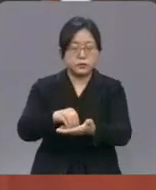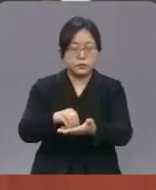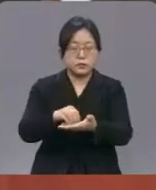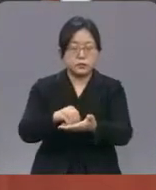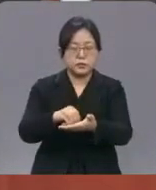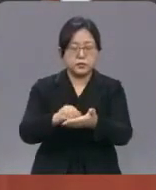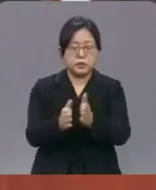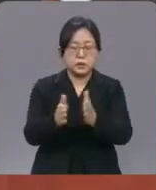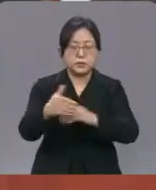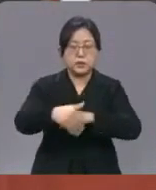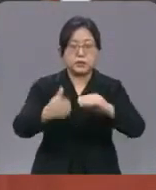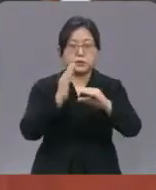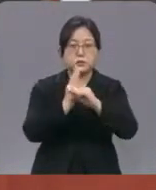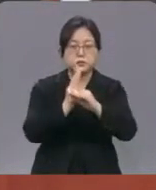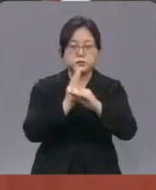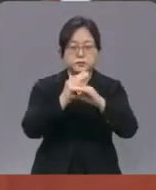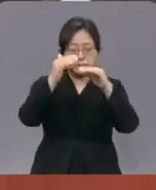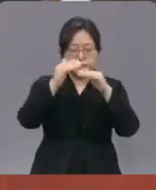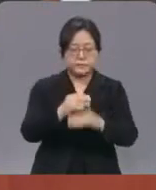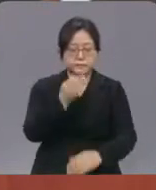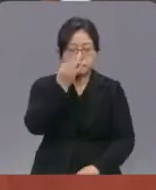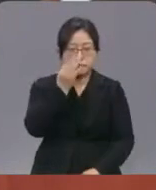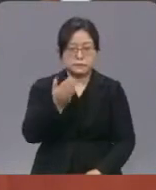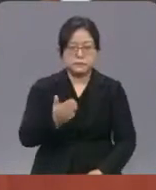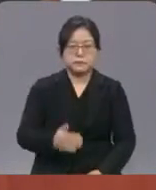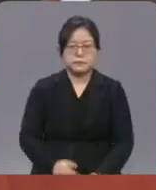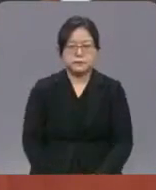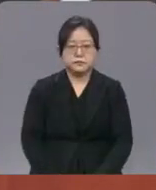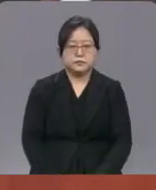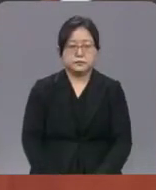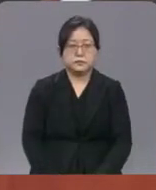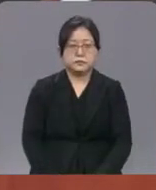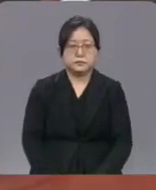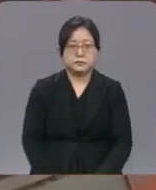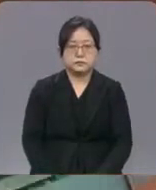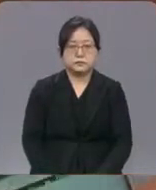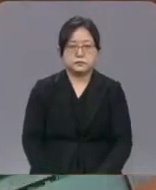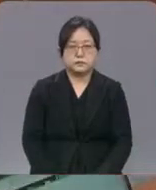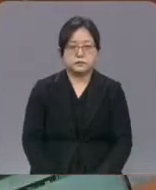본격화될 전망입니다. 보도에 최혜진 기자입니다.